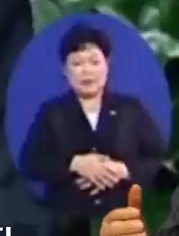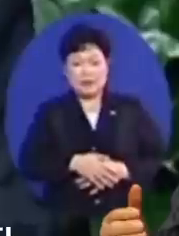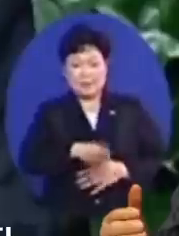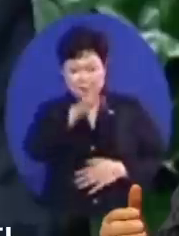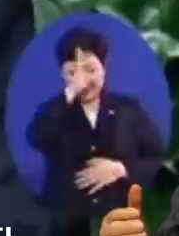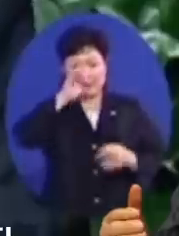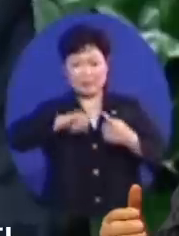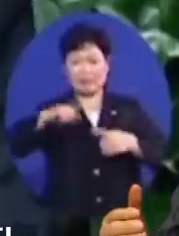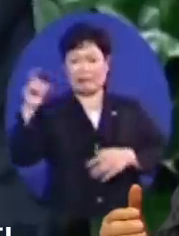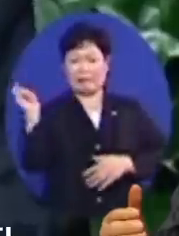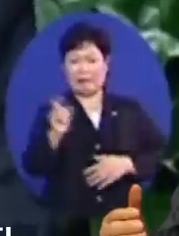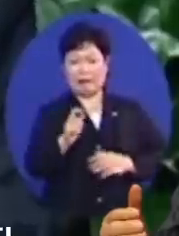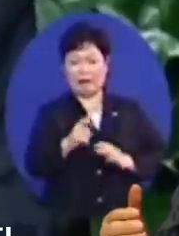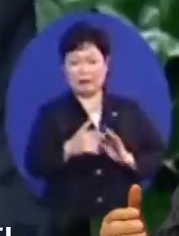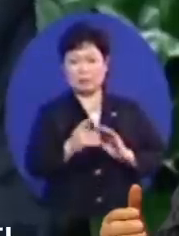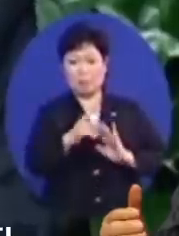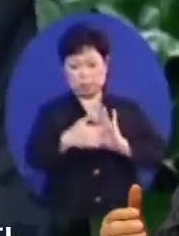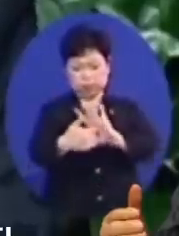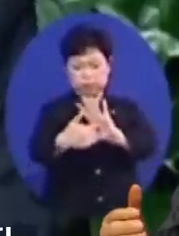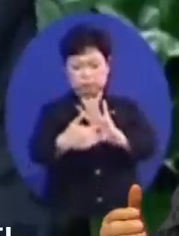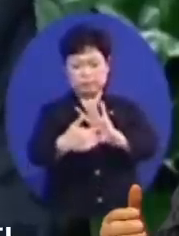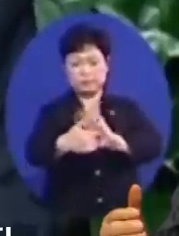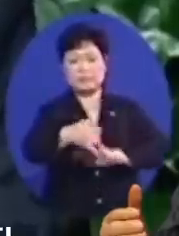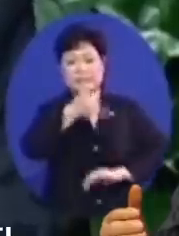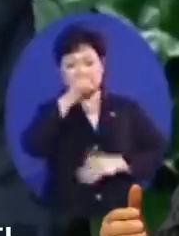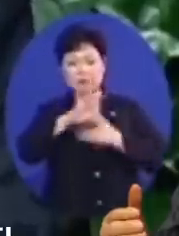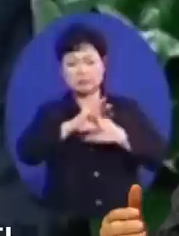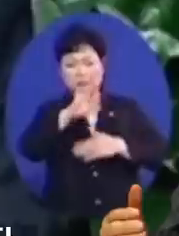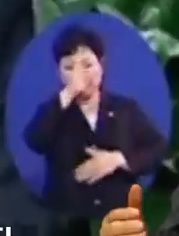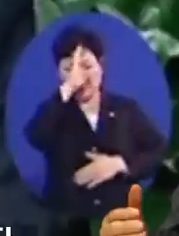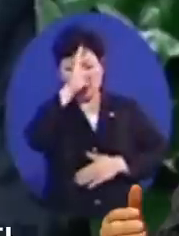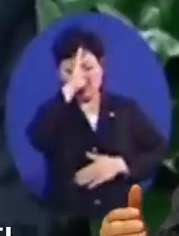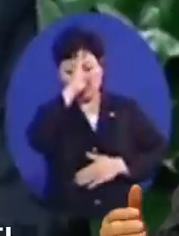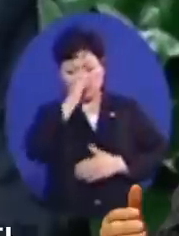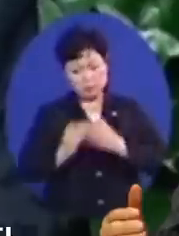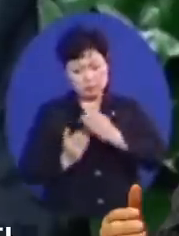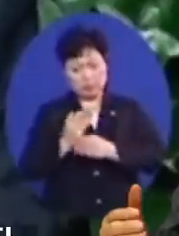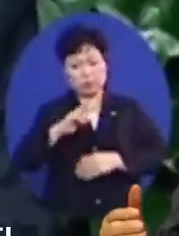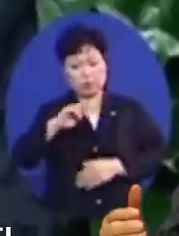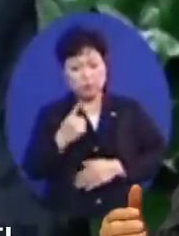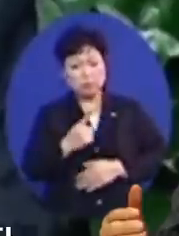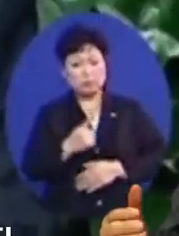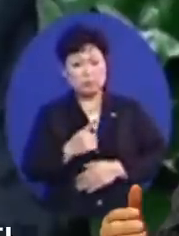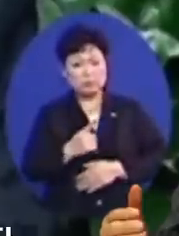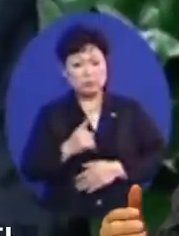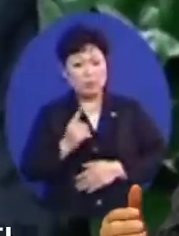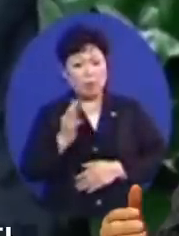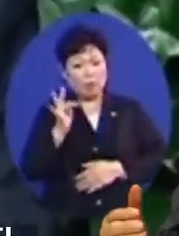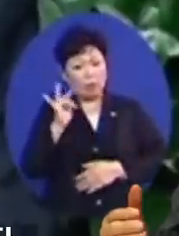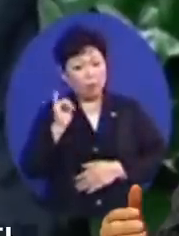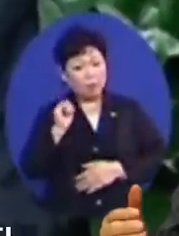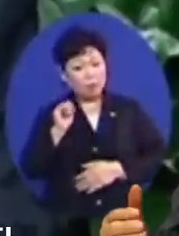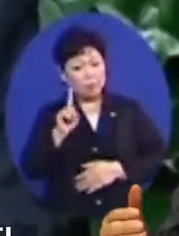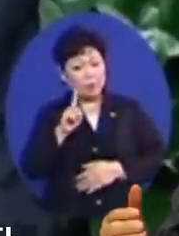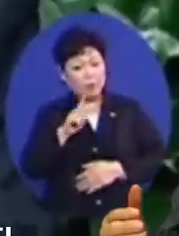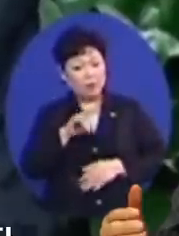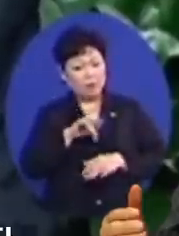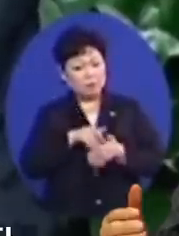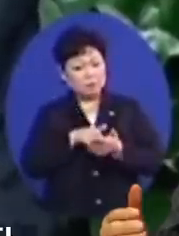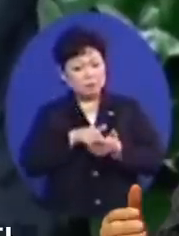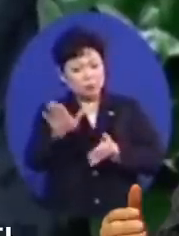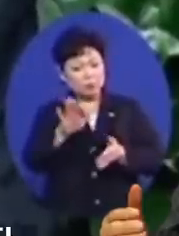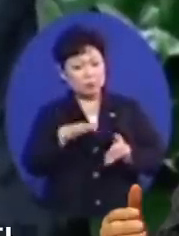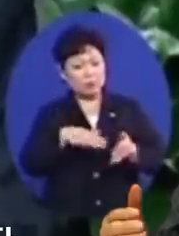강한 저항력을 가지고 있으면 아무리 병이 들어와도 얼마 있지 않다가 낫기나 쫓겨나가고 마는